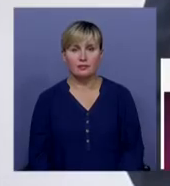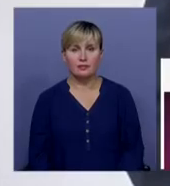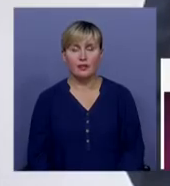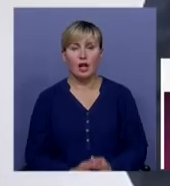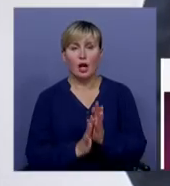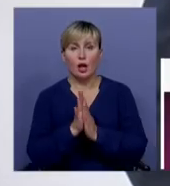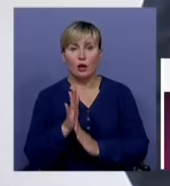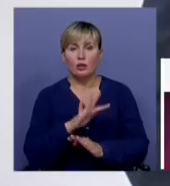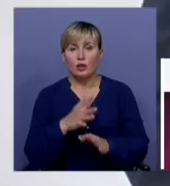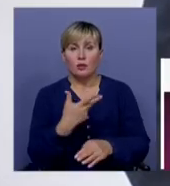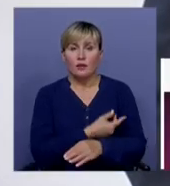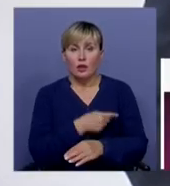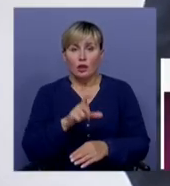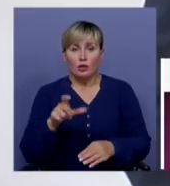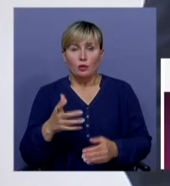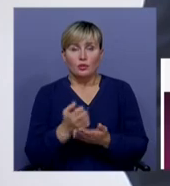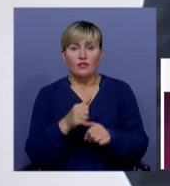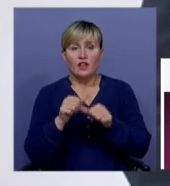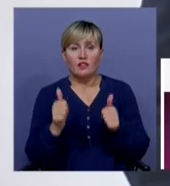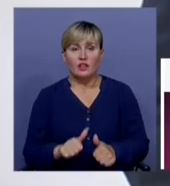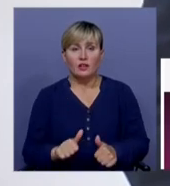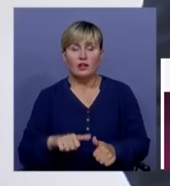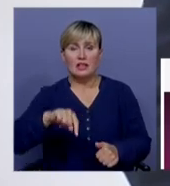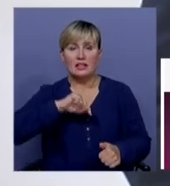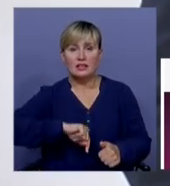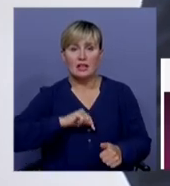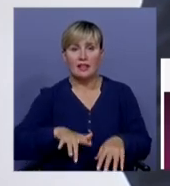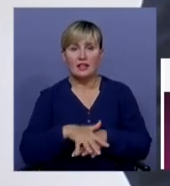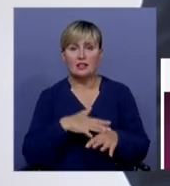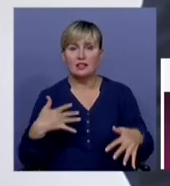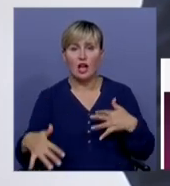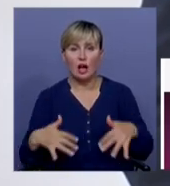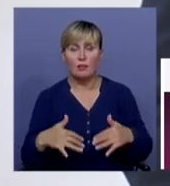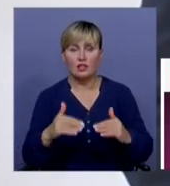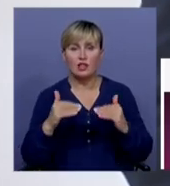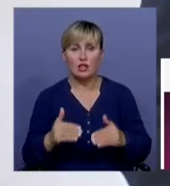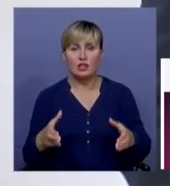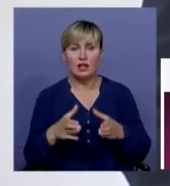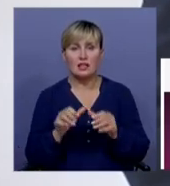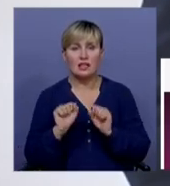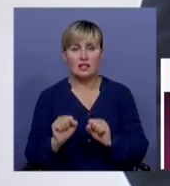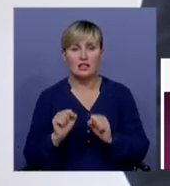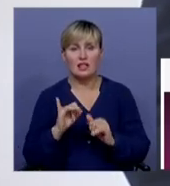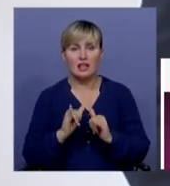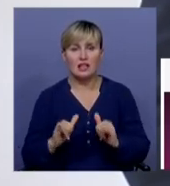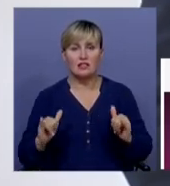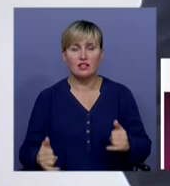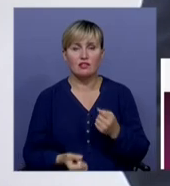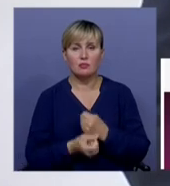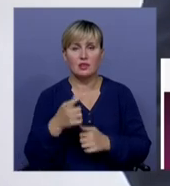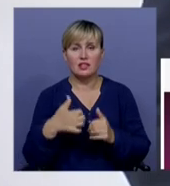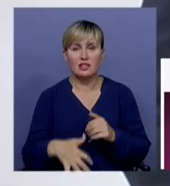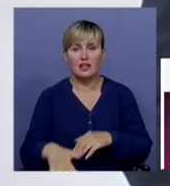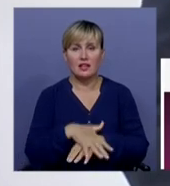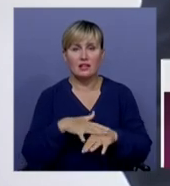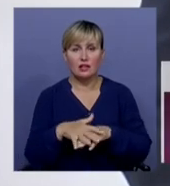Рост непривитых лиц приведет к формированию неиммунной прослойки населения, снижению коллективной защиты и развитию вспышек среди населения